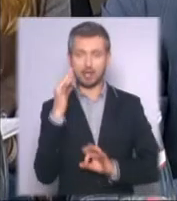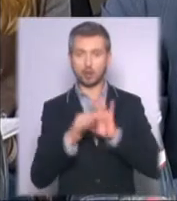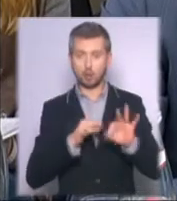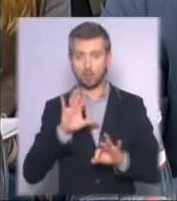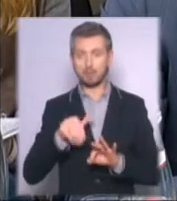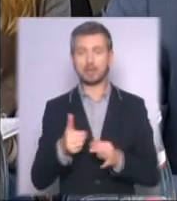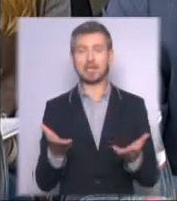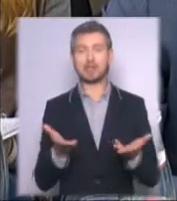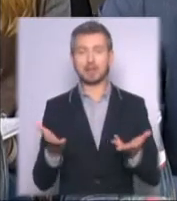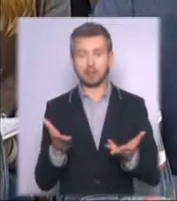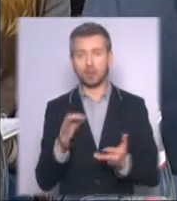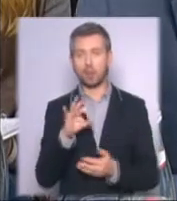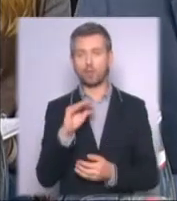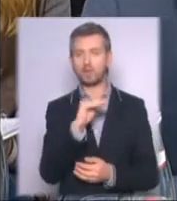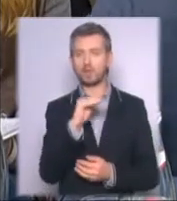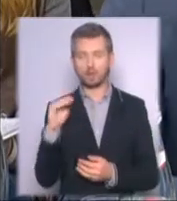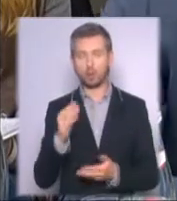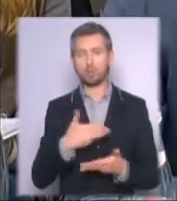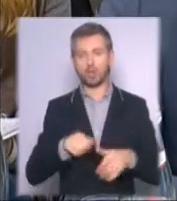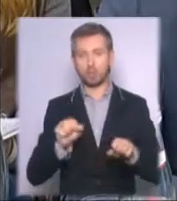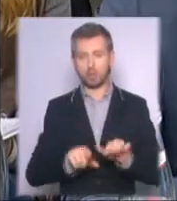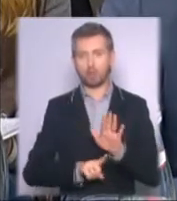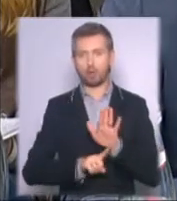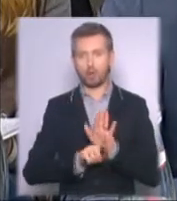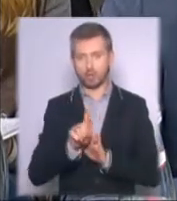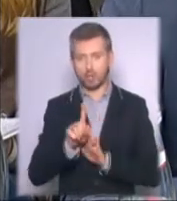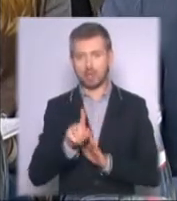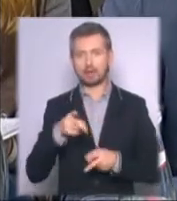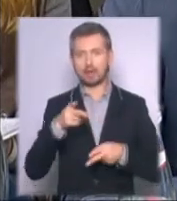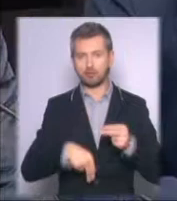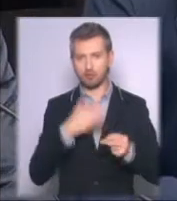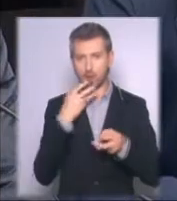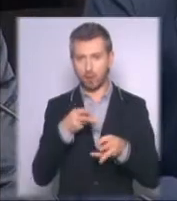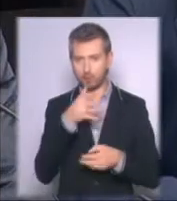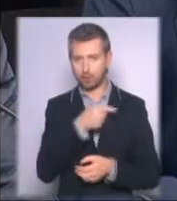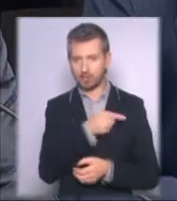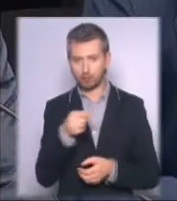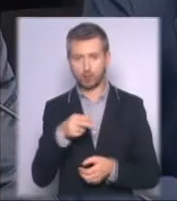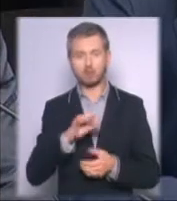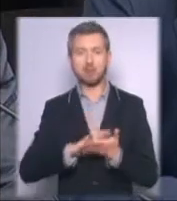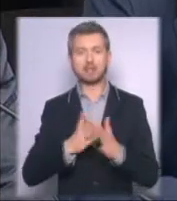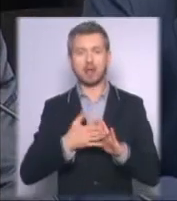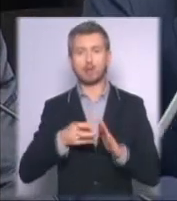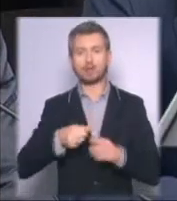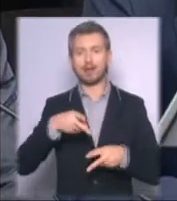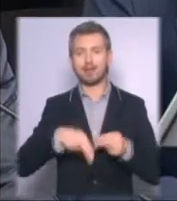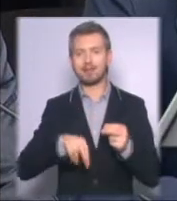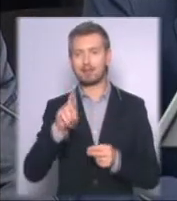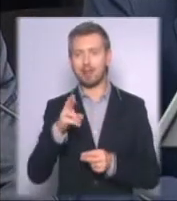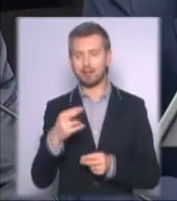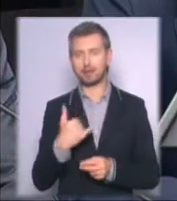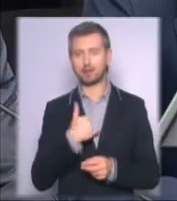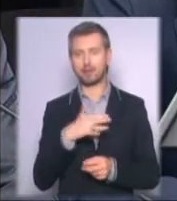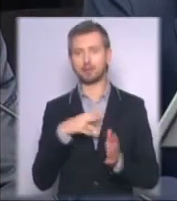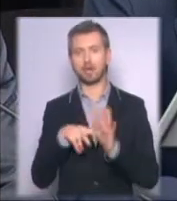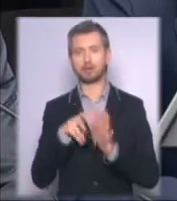яких офіційно ми могли розпочати закінчення опалювального сезону. По состоянию на конец пятницы у нас было